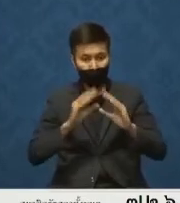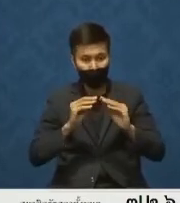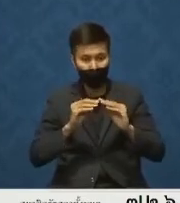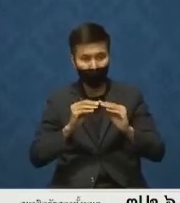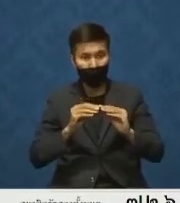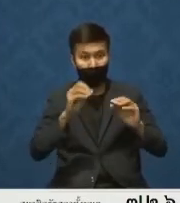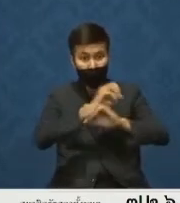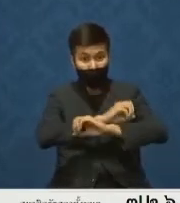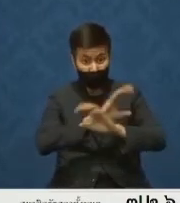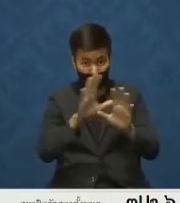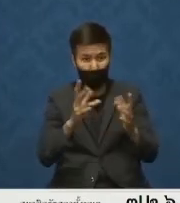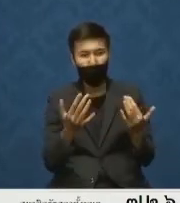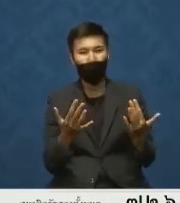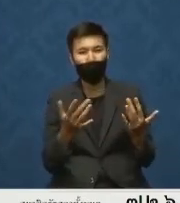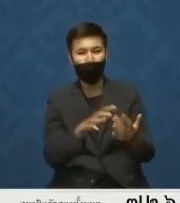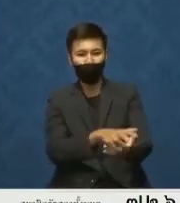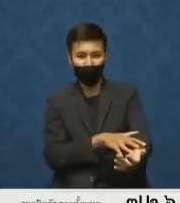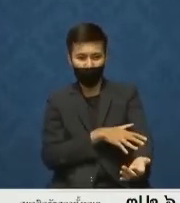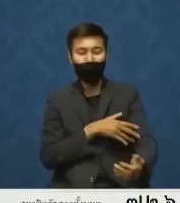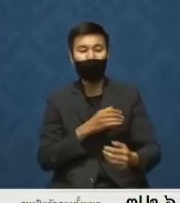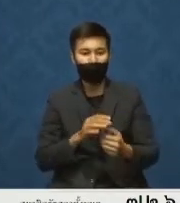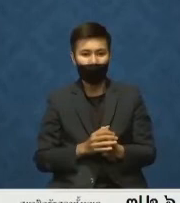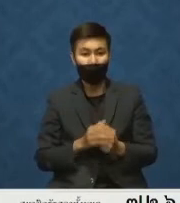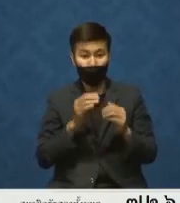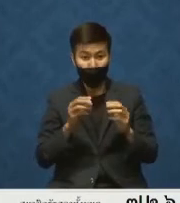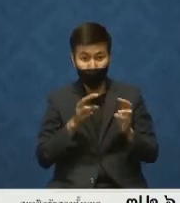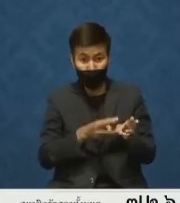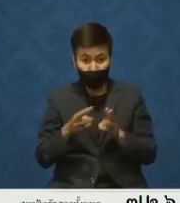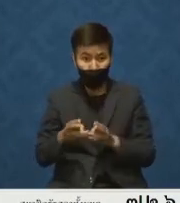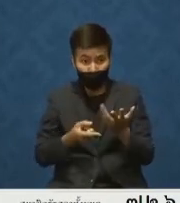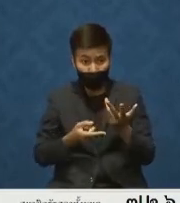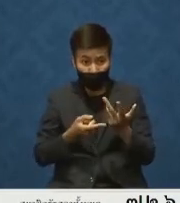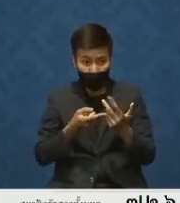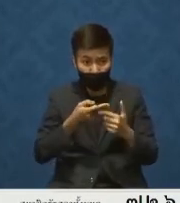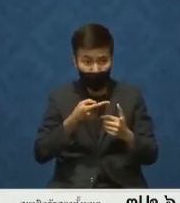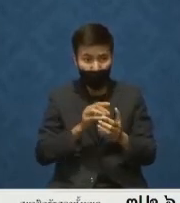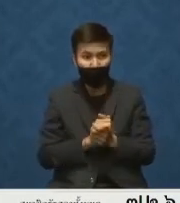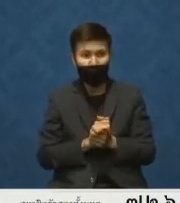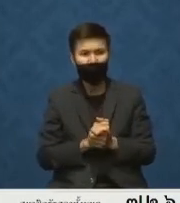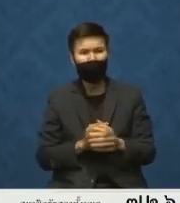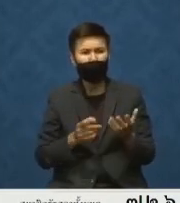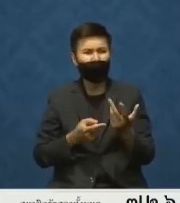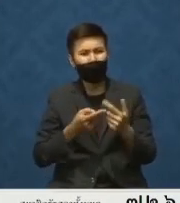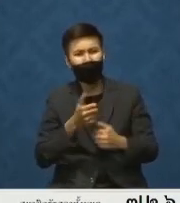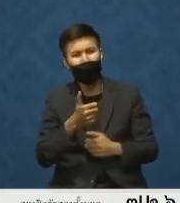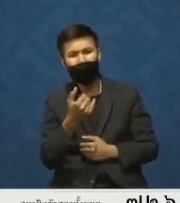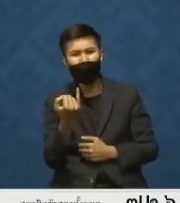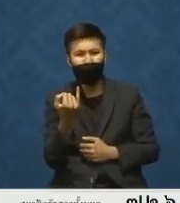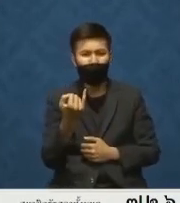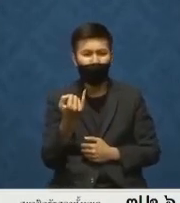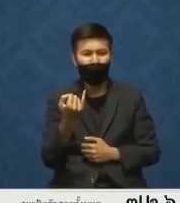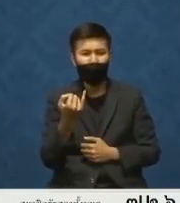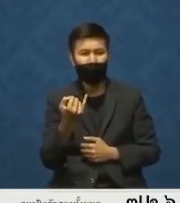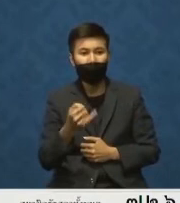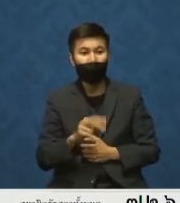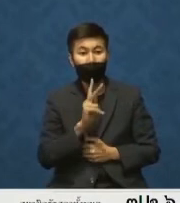องความปลงใสที่พเขารอคอยมานานเพรฉัั้นการนับคะแนนแทนทเราจะไปพึ่งพาการตรจสอบการเลอกตงวาดีหอ